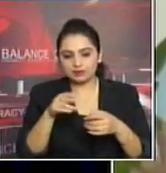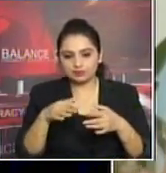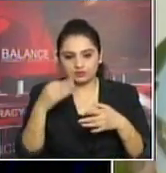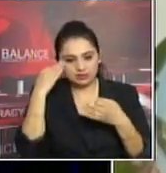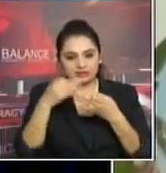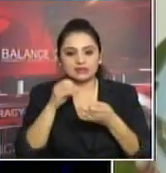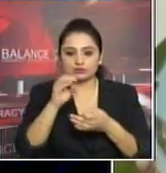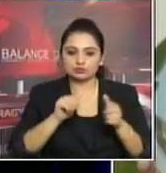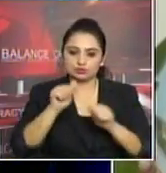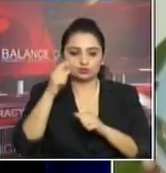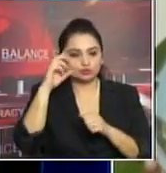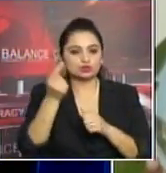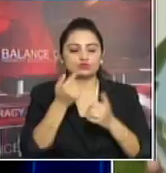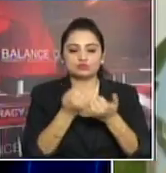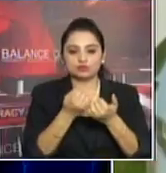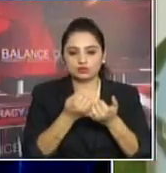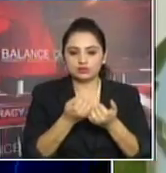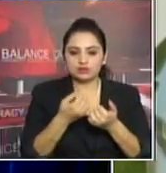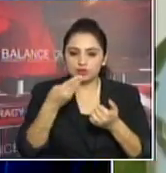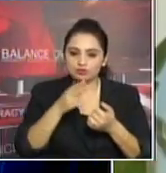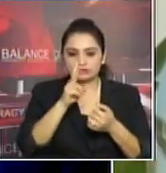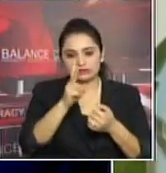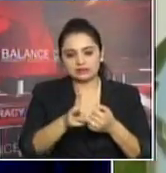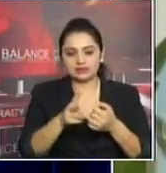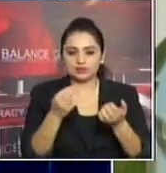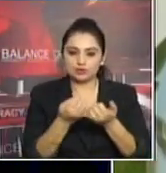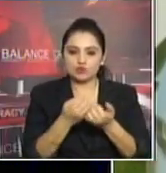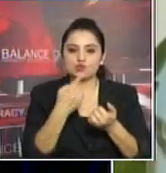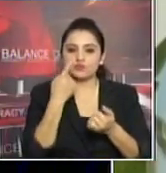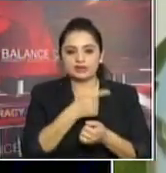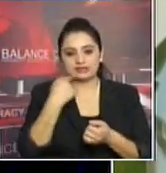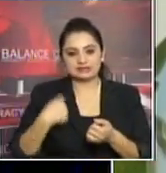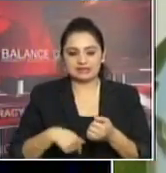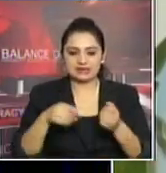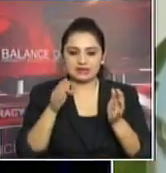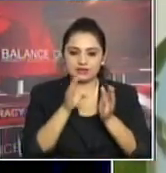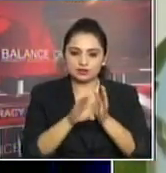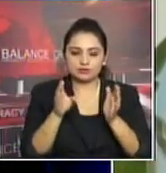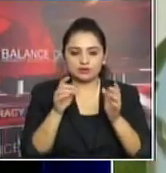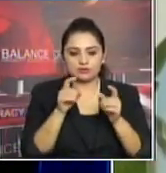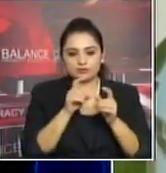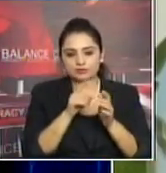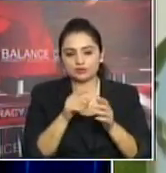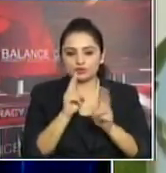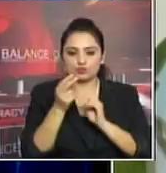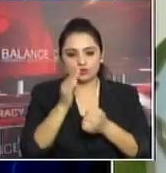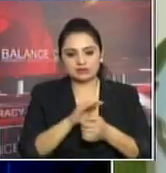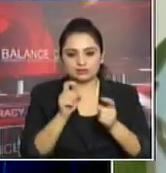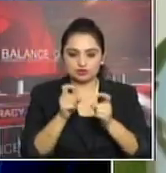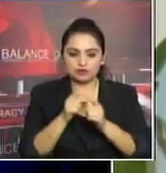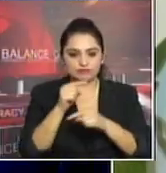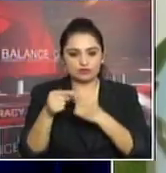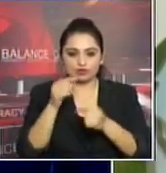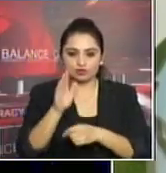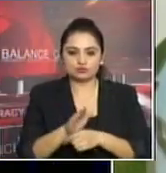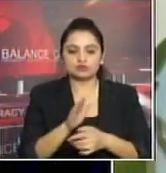जुन सहिलो हुन्छ त्यसबाट हिँड्नुहोस् न, तपाईँ किन डिफाइन गरिरहनु पऱ्यो भन्ने कुरा पनि आएछ छलफलको क्रममा। अब छलफल भइरहेको भएर मैले